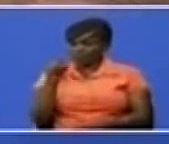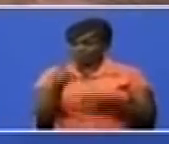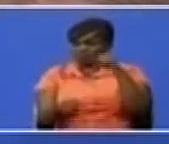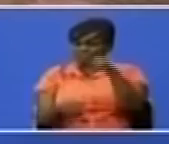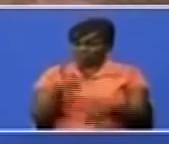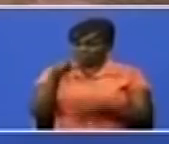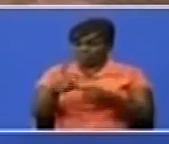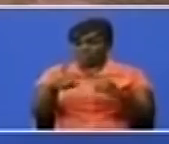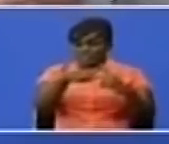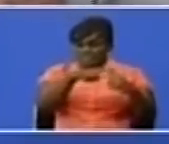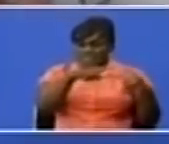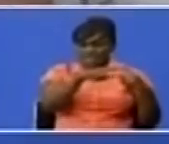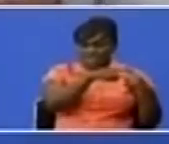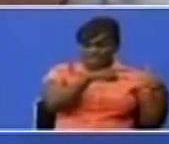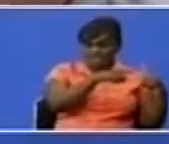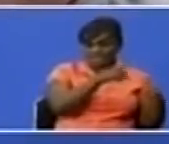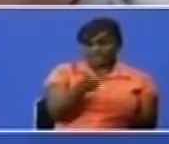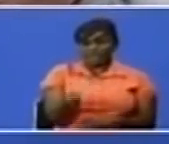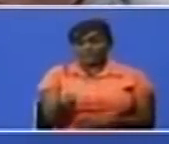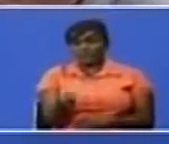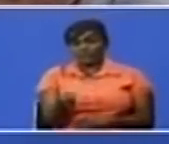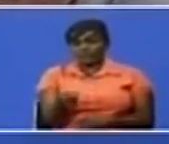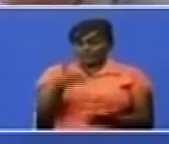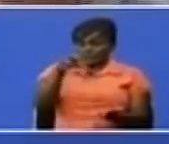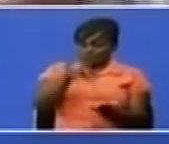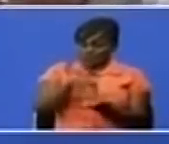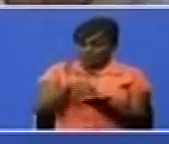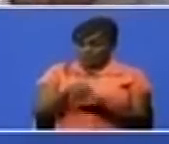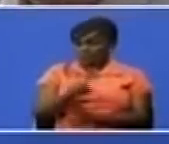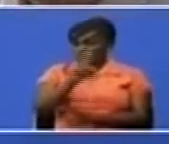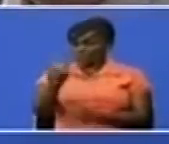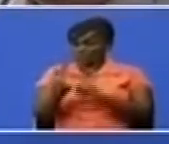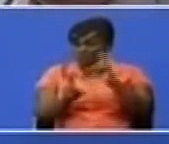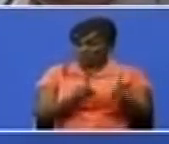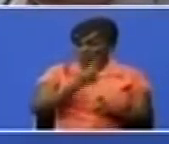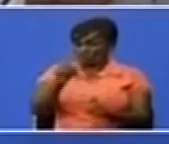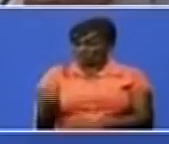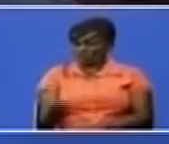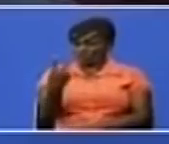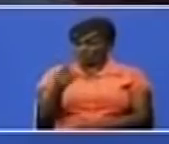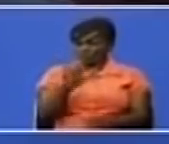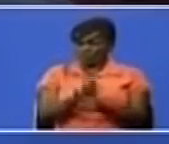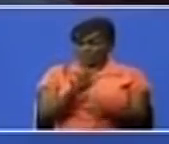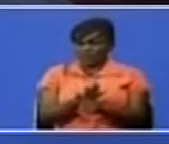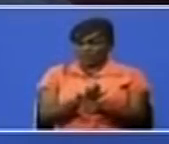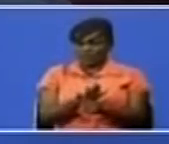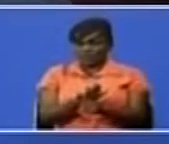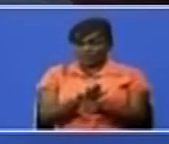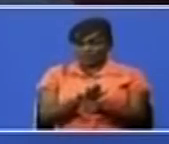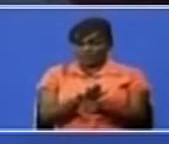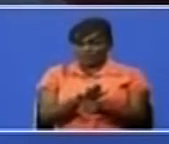wamekashifu vikali mauaji hayo ya kiholela. Ni hali inayozua maswali ya balagha yanayoelekezwa kwa serikali. This is